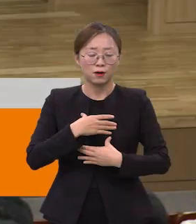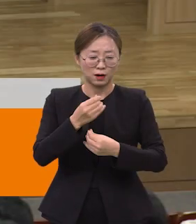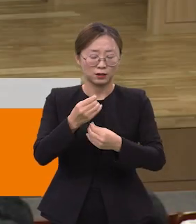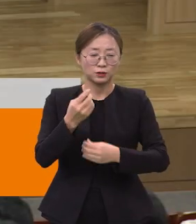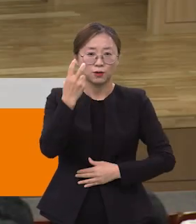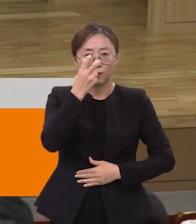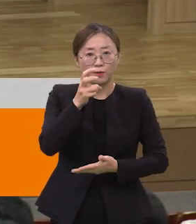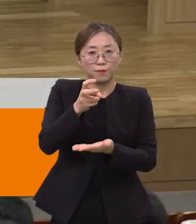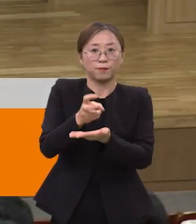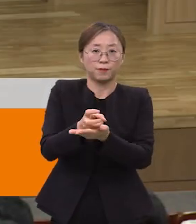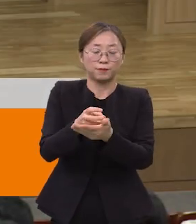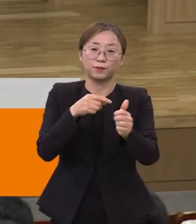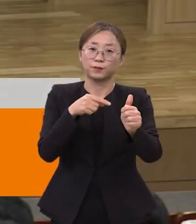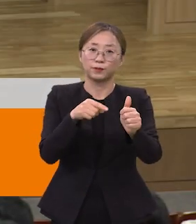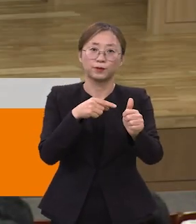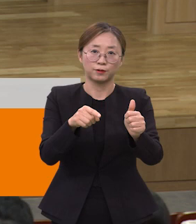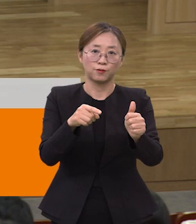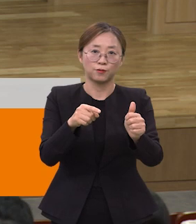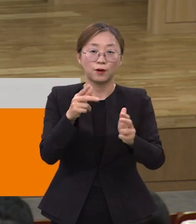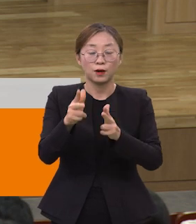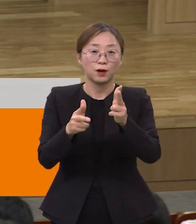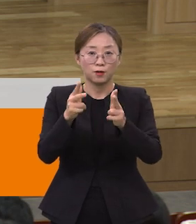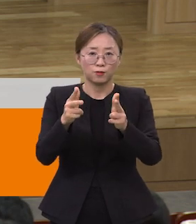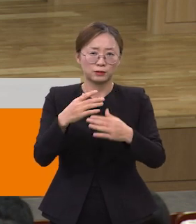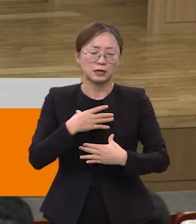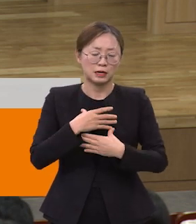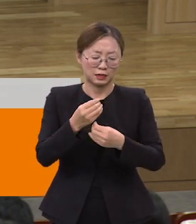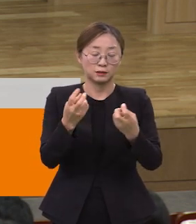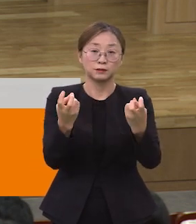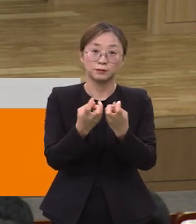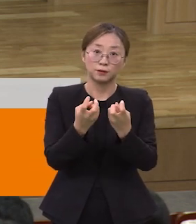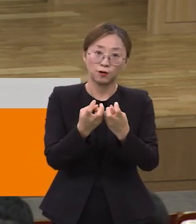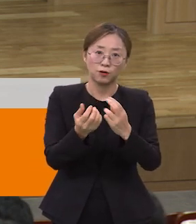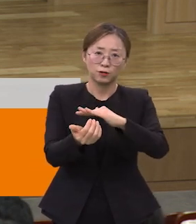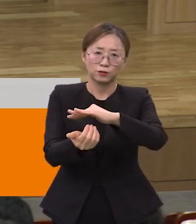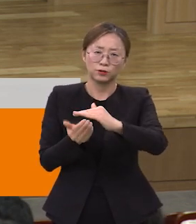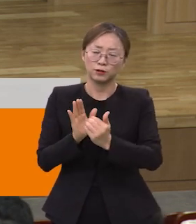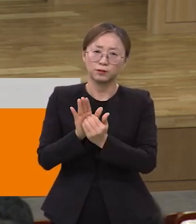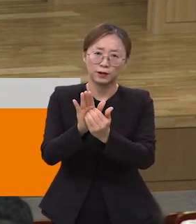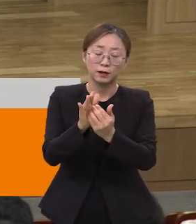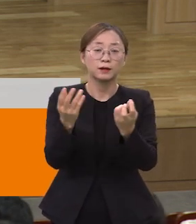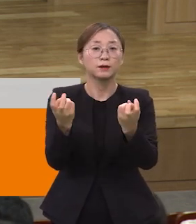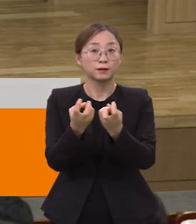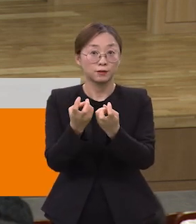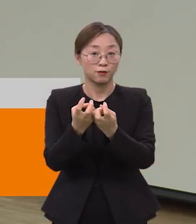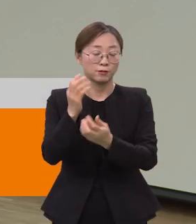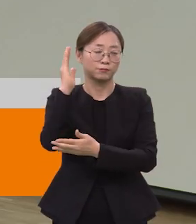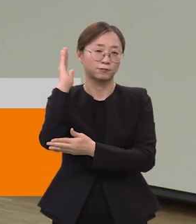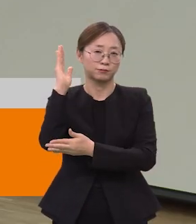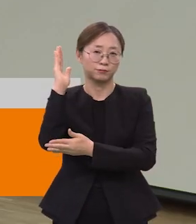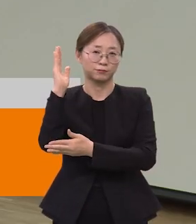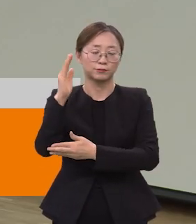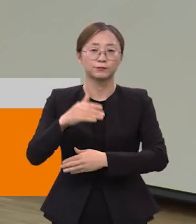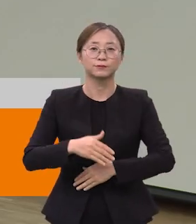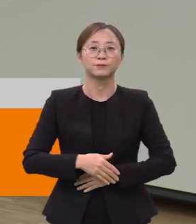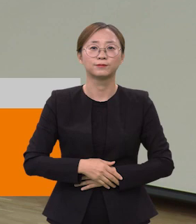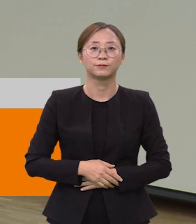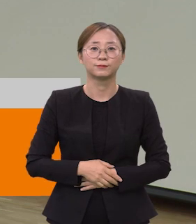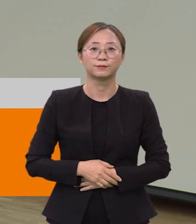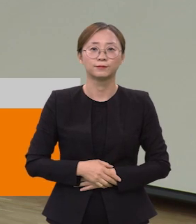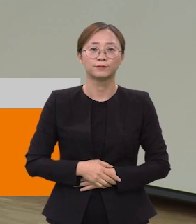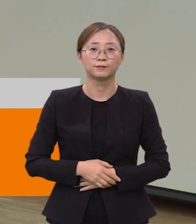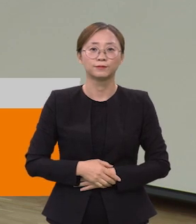대상으로 산업안전보건법을 이해하고 사업장의 안전보건 확보 및 산재 예방 활동에 대해 강연을